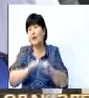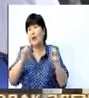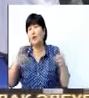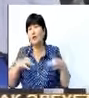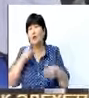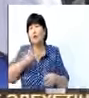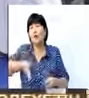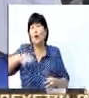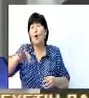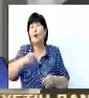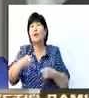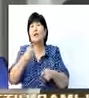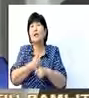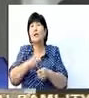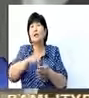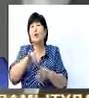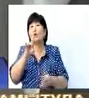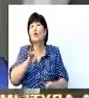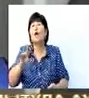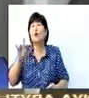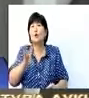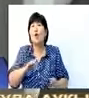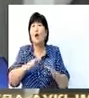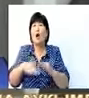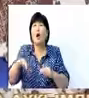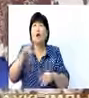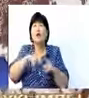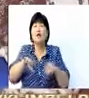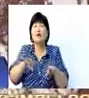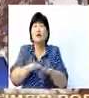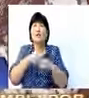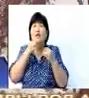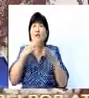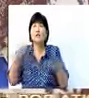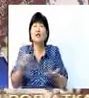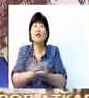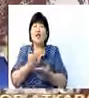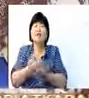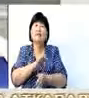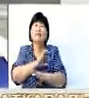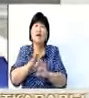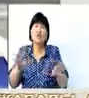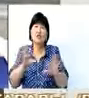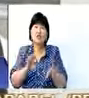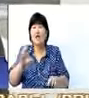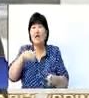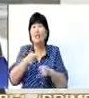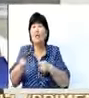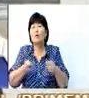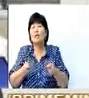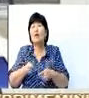салтанатында сөз алған облыс әкімінің орынбасары Руслан Рүстем ауылдағы ағайынға осындай жағымды жаңалықты жеткізді. Елбасы